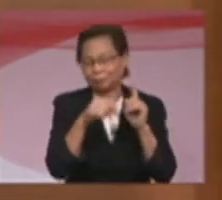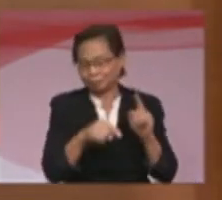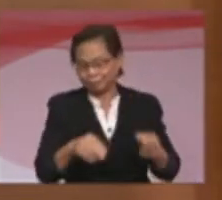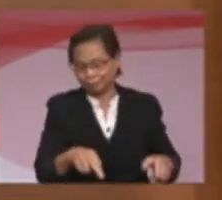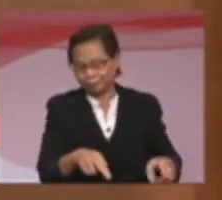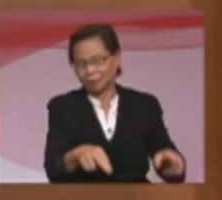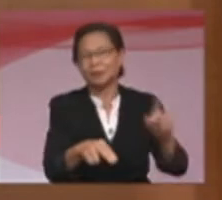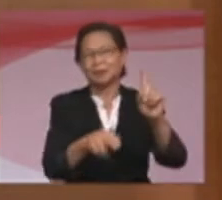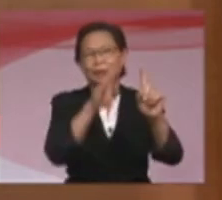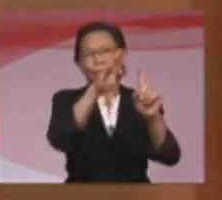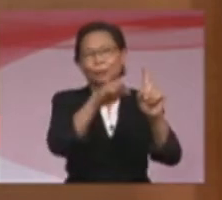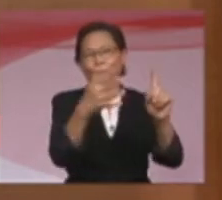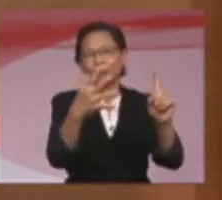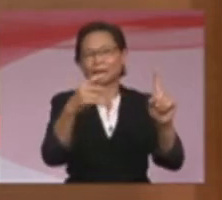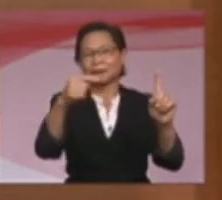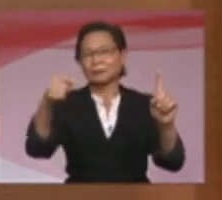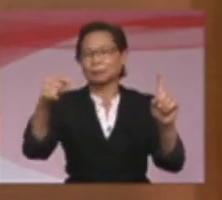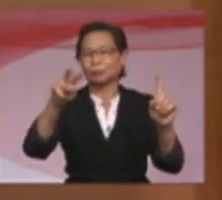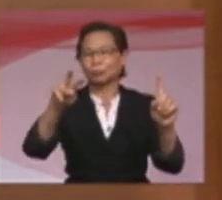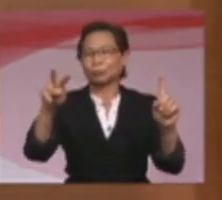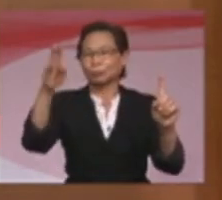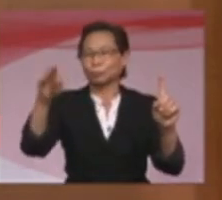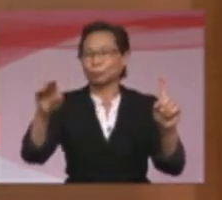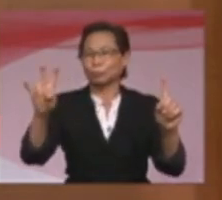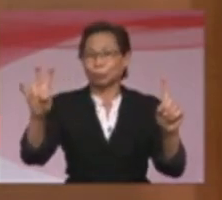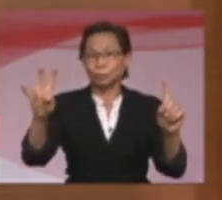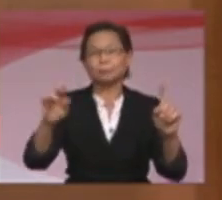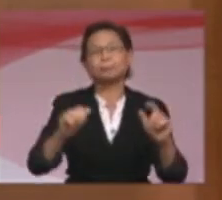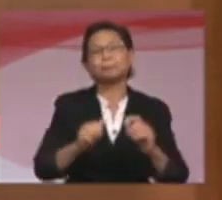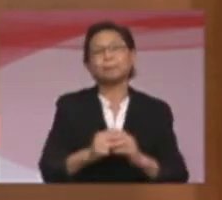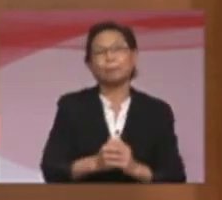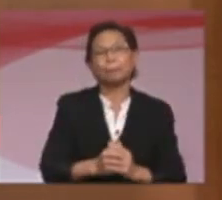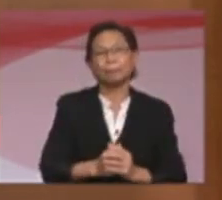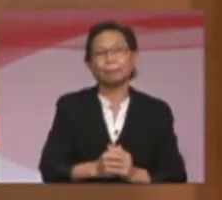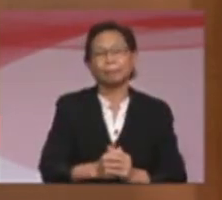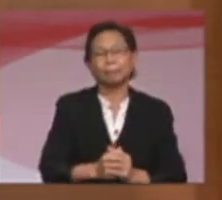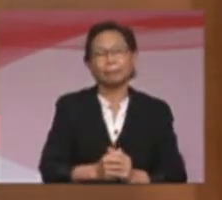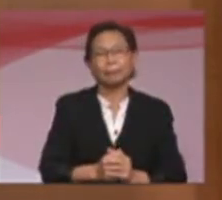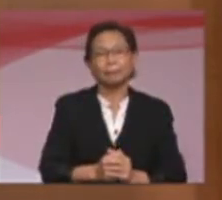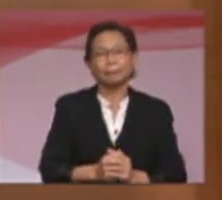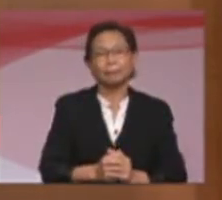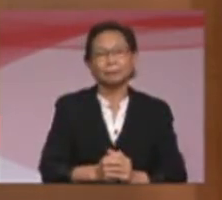Mei hingga 22 Julai, seramai